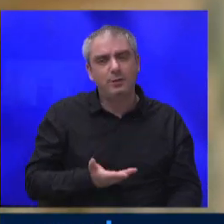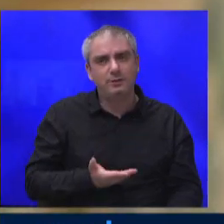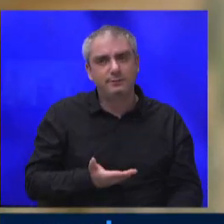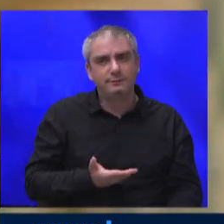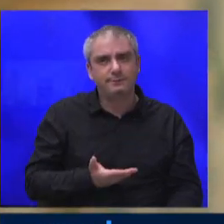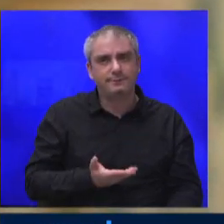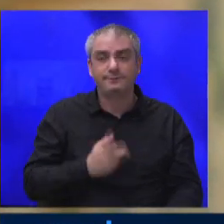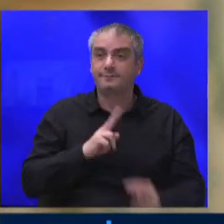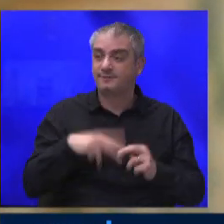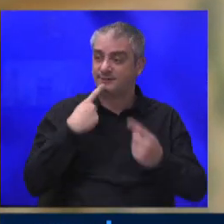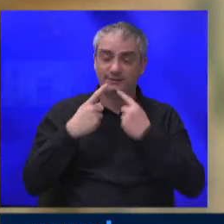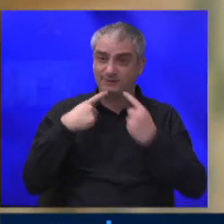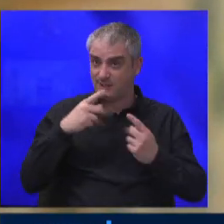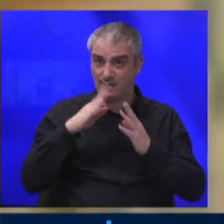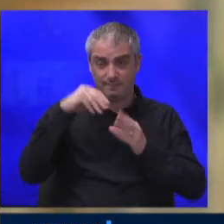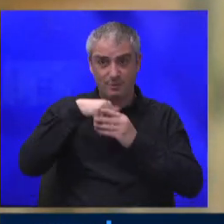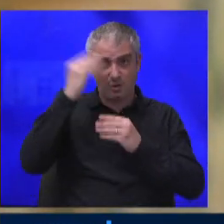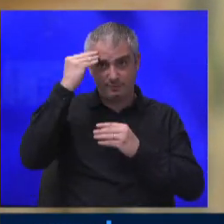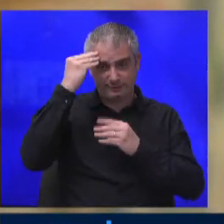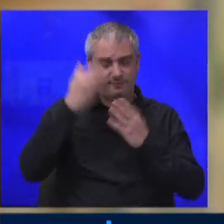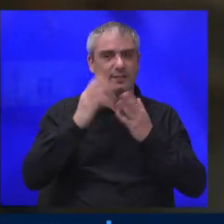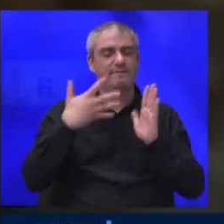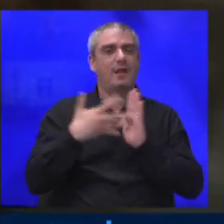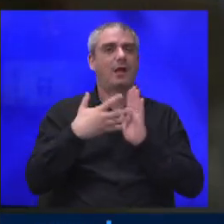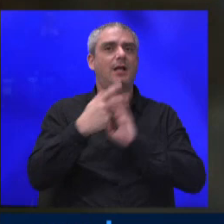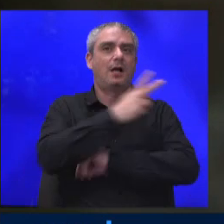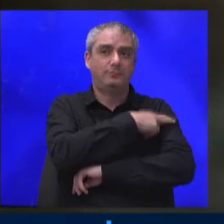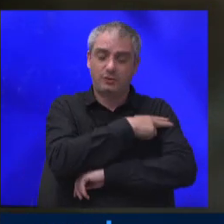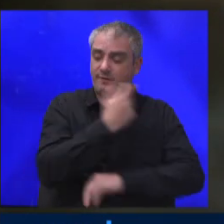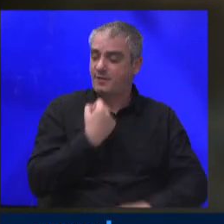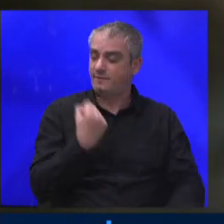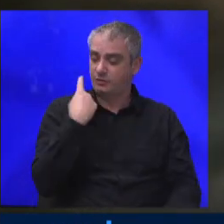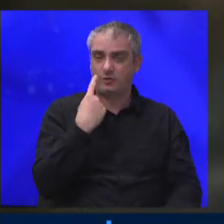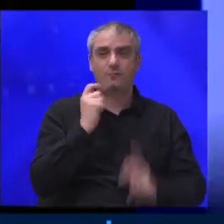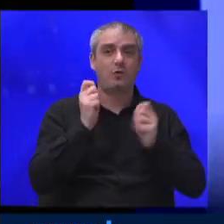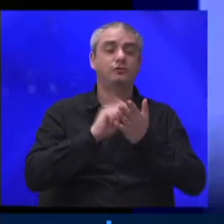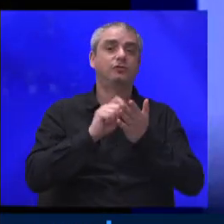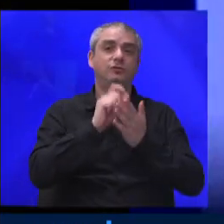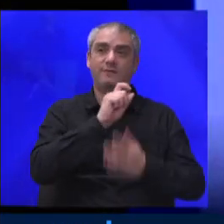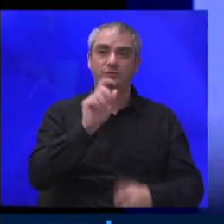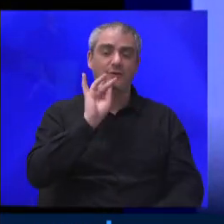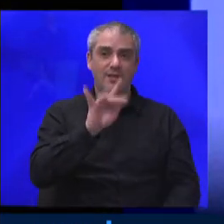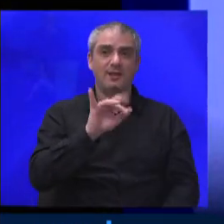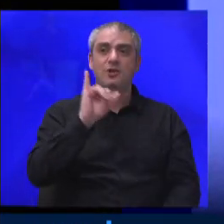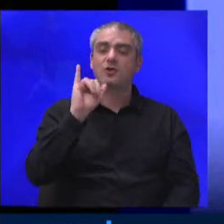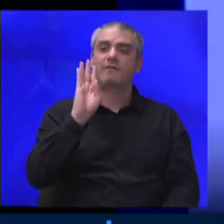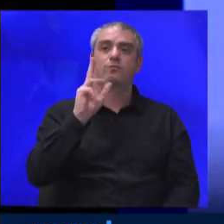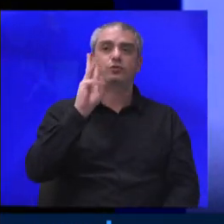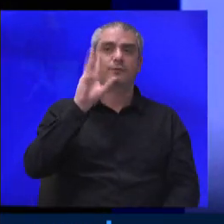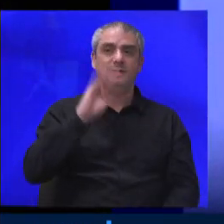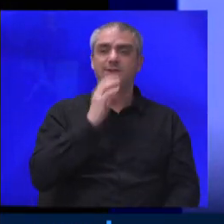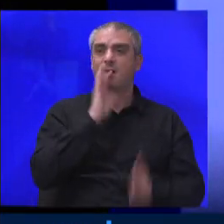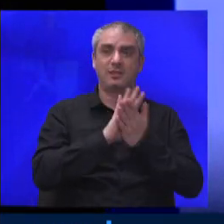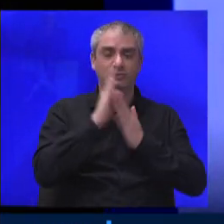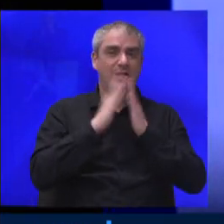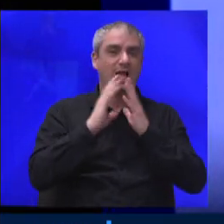לאחר השיחה הבהולה הזאת מבית הספר, נפתחה חקירת משטרה, ובשבוע שעבר הוגש כתב אישום נגד יואב בושמיץ, בן 19, תושב